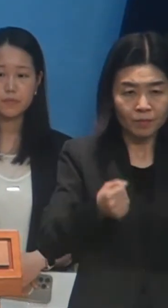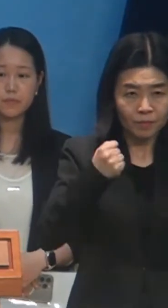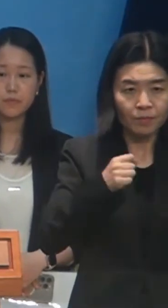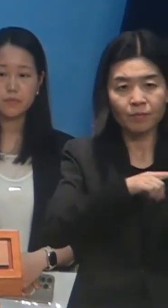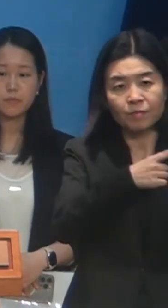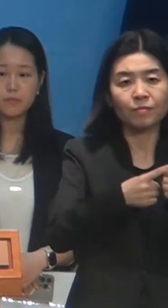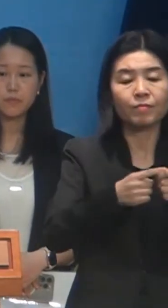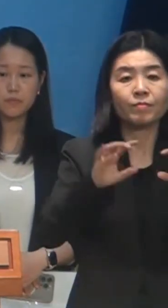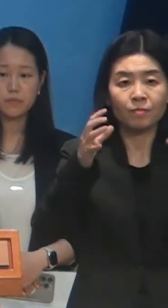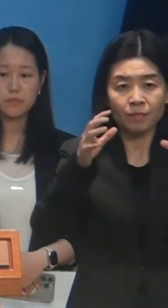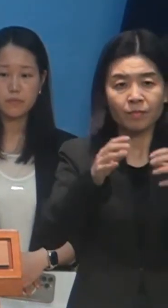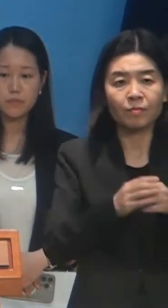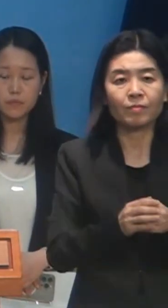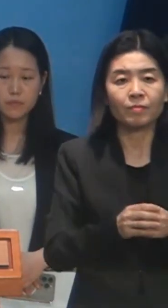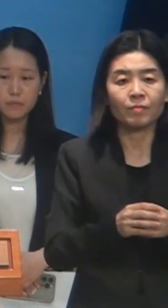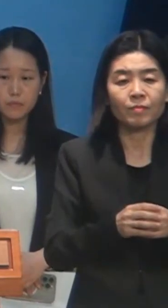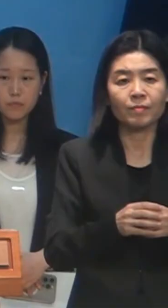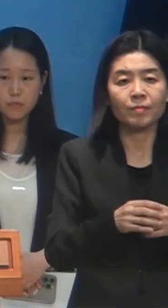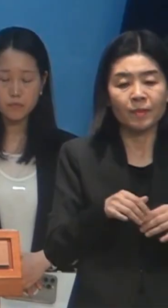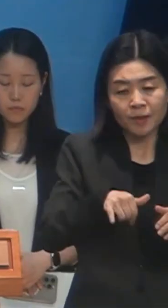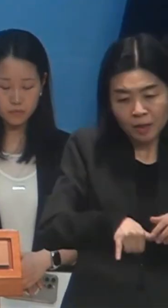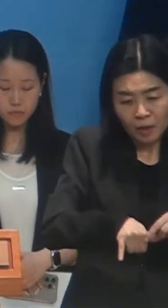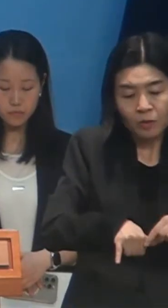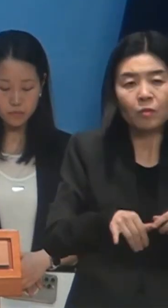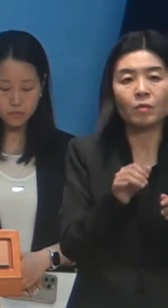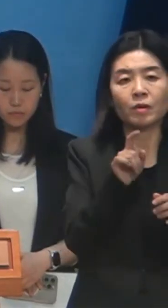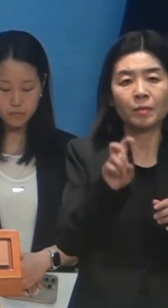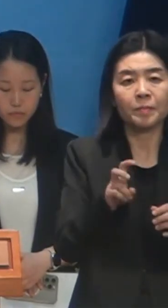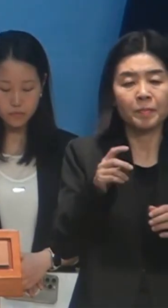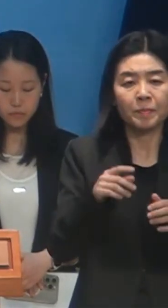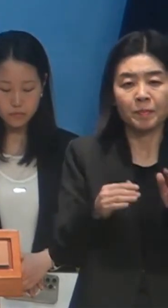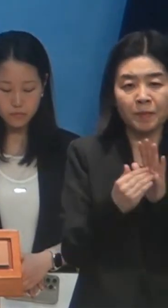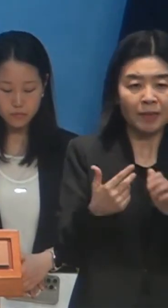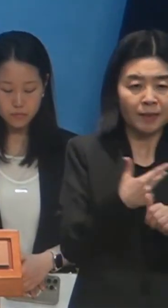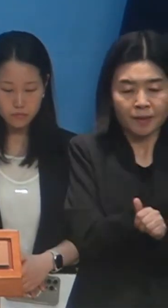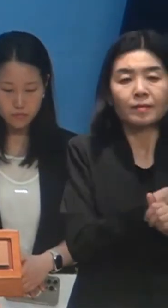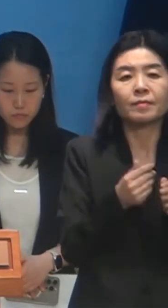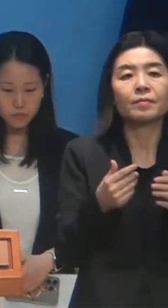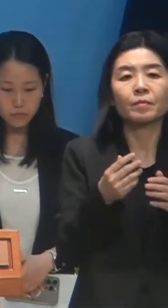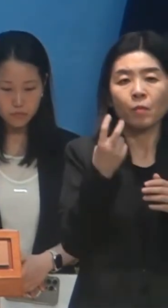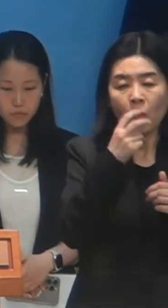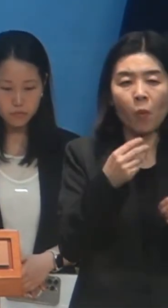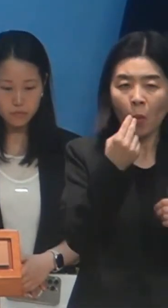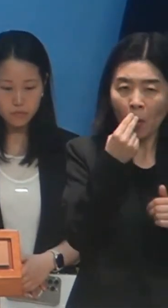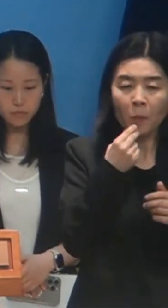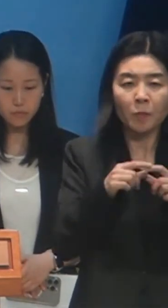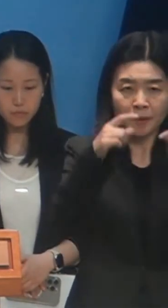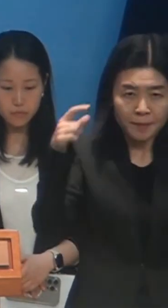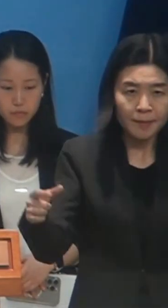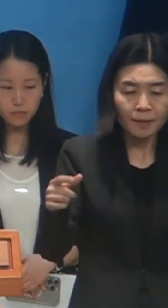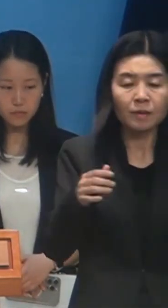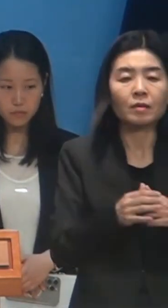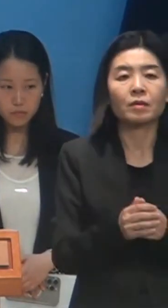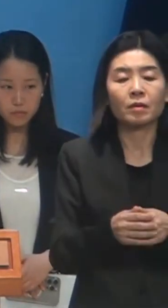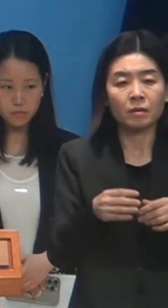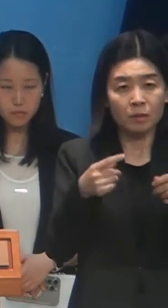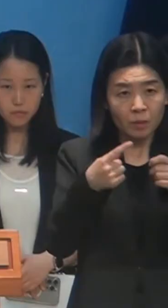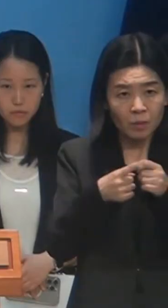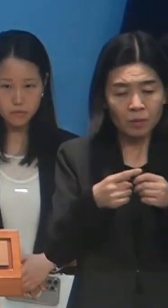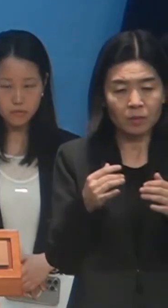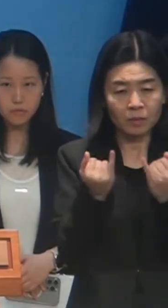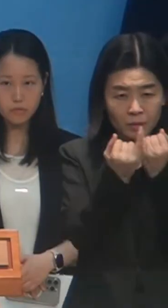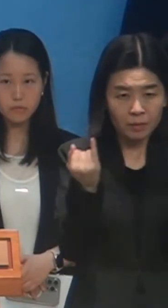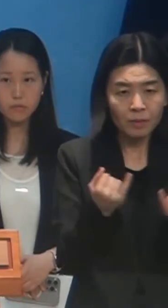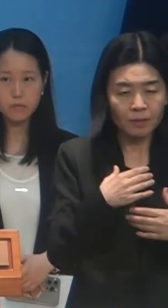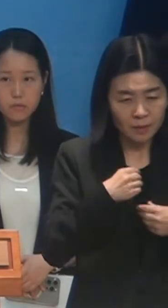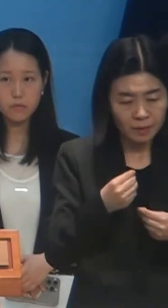나라. 자궁경부와 백신보험 확대, 정신건강 상담 시스템 강화. 하나, 여성이